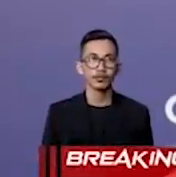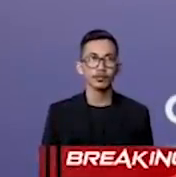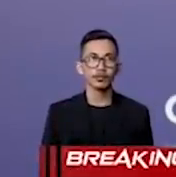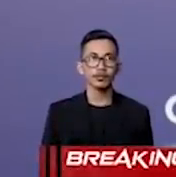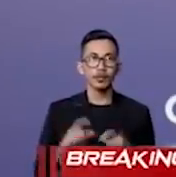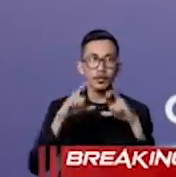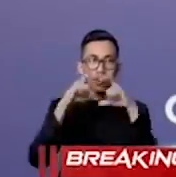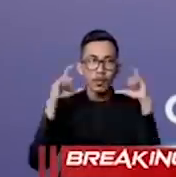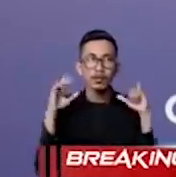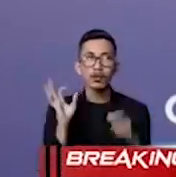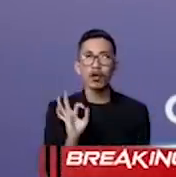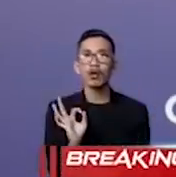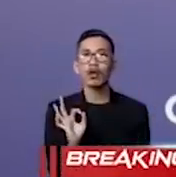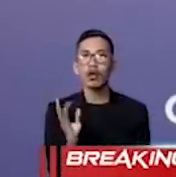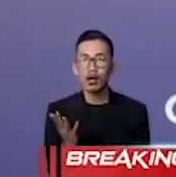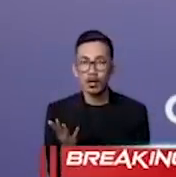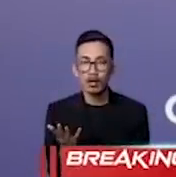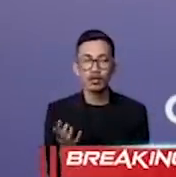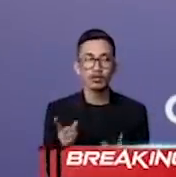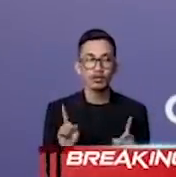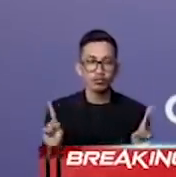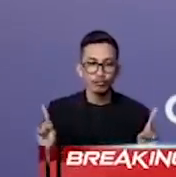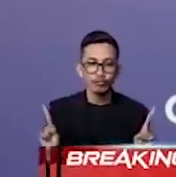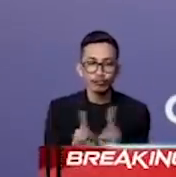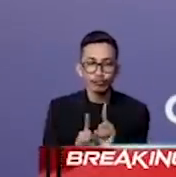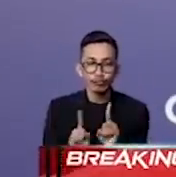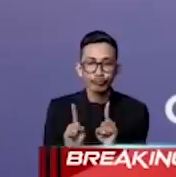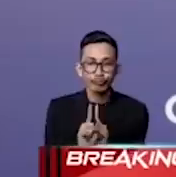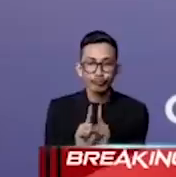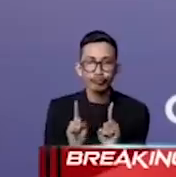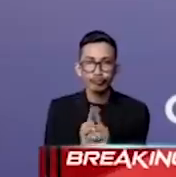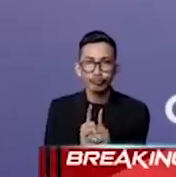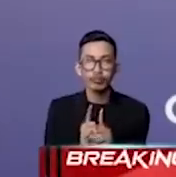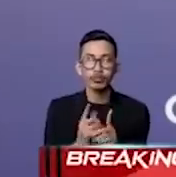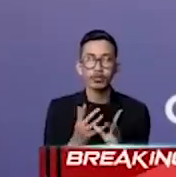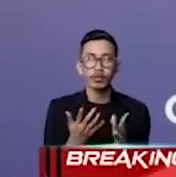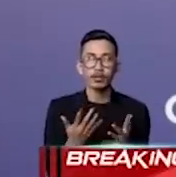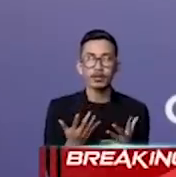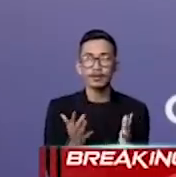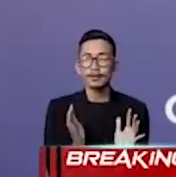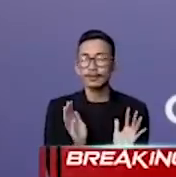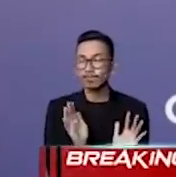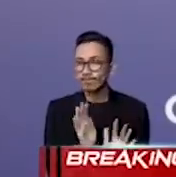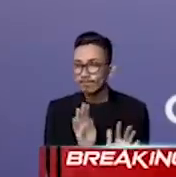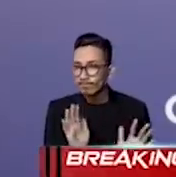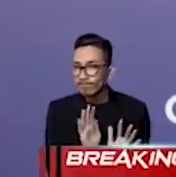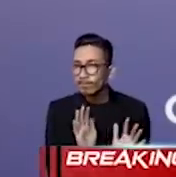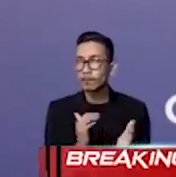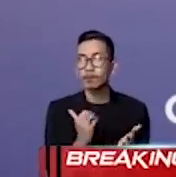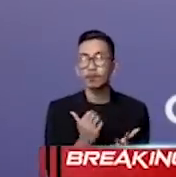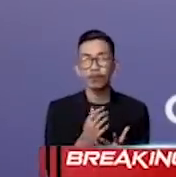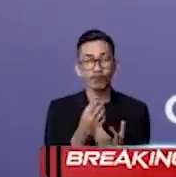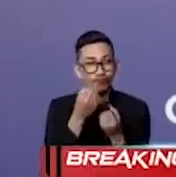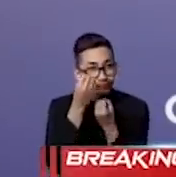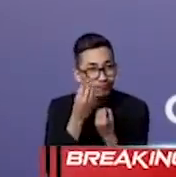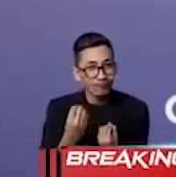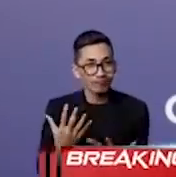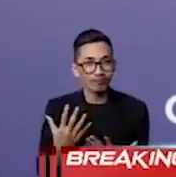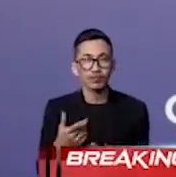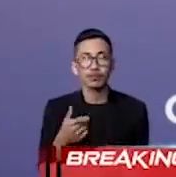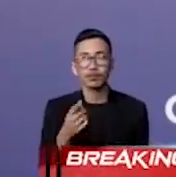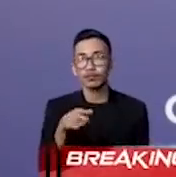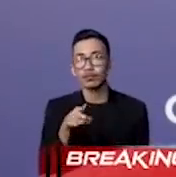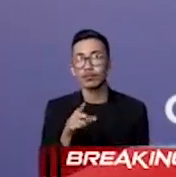menggunakan masker tidak menjaga jarak Oleh karena itu kami mengingatkan sekali lagi bahwa upaya untuk